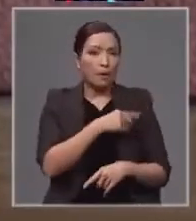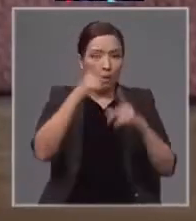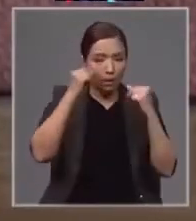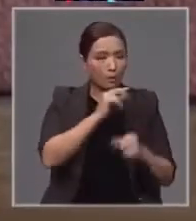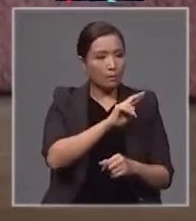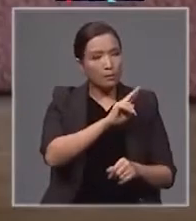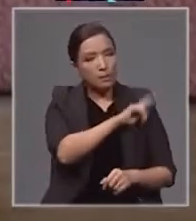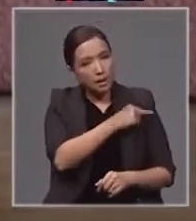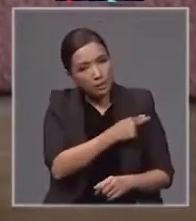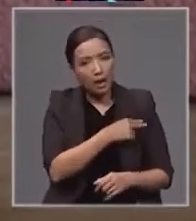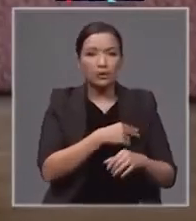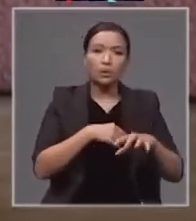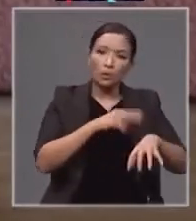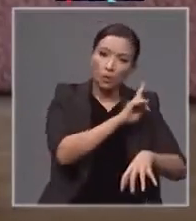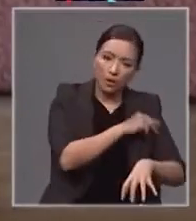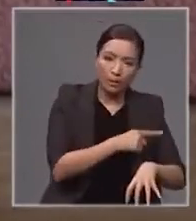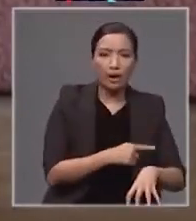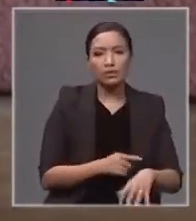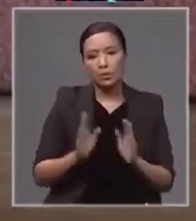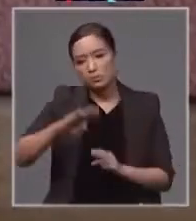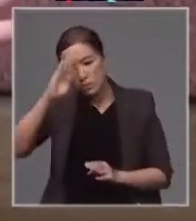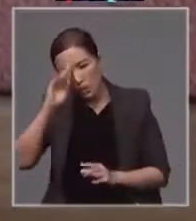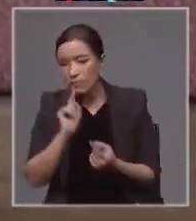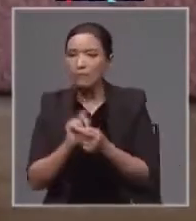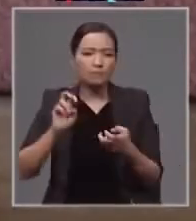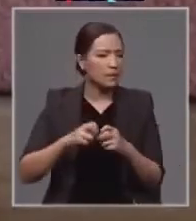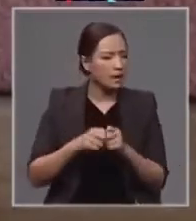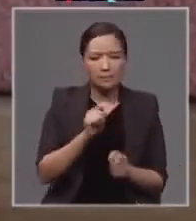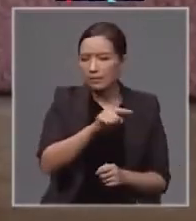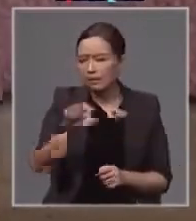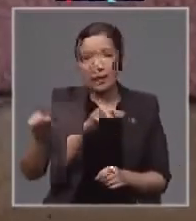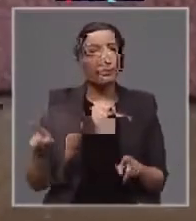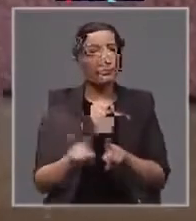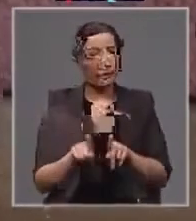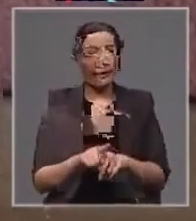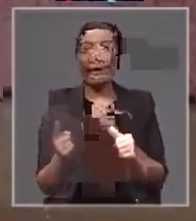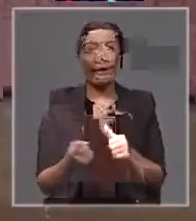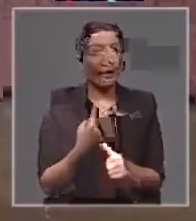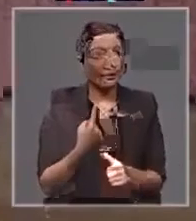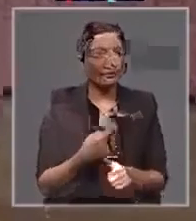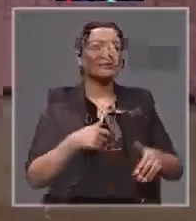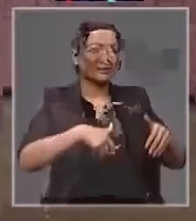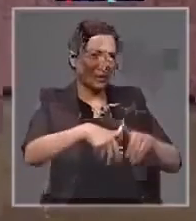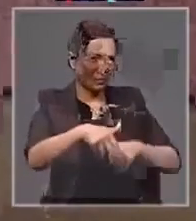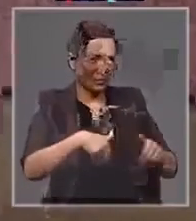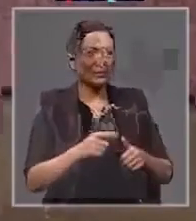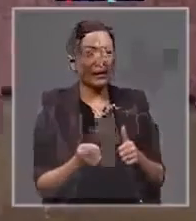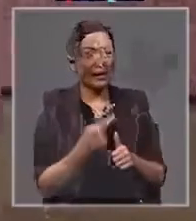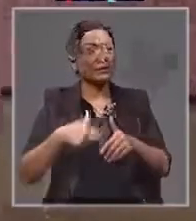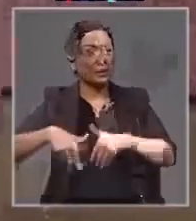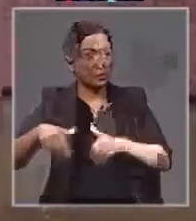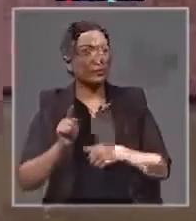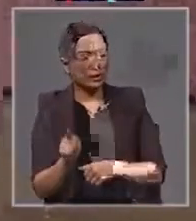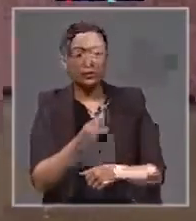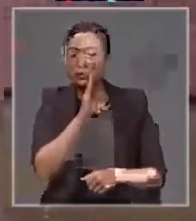ก็เจอผู้ป่วยผู้ที่ใช้สิทธิ์เองก็เจอปัญหาแบบนี้ทุกคนก็เจอเหมือนกัน ครับอันดับแรกคือประชาชนเนี่ยถ้าหากว่าเกิดความขัดแย้